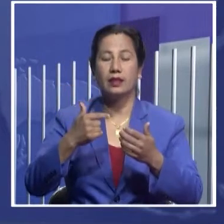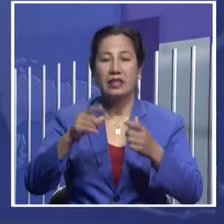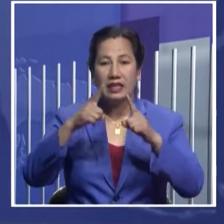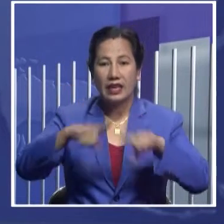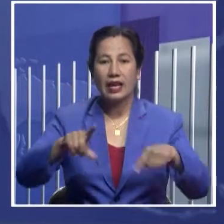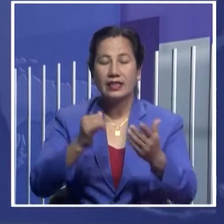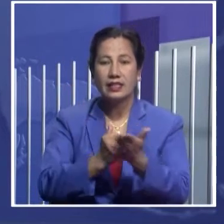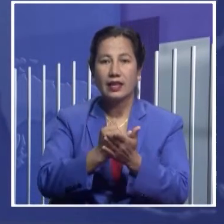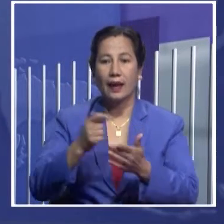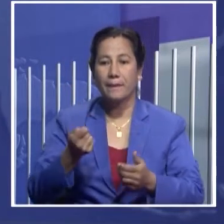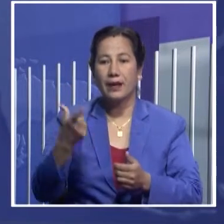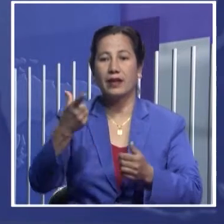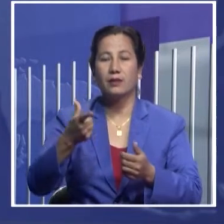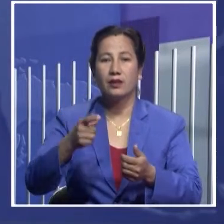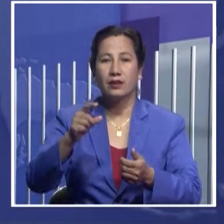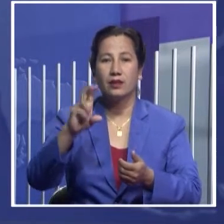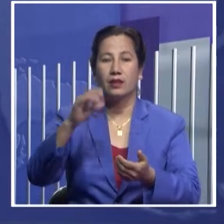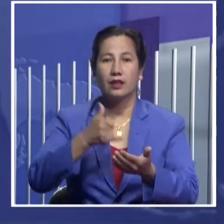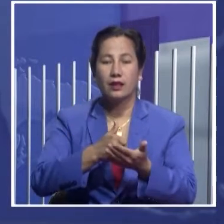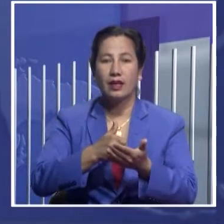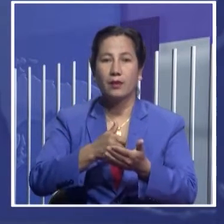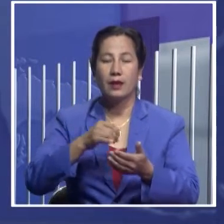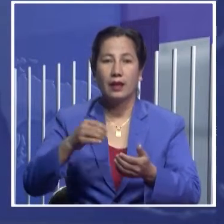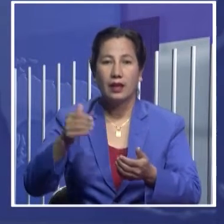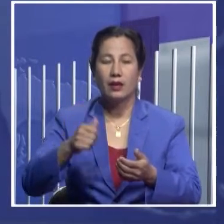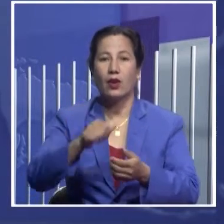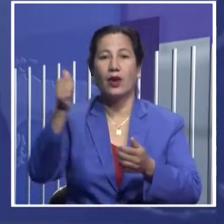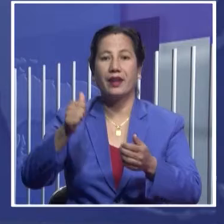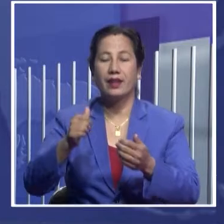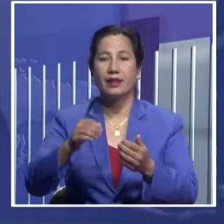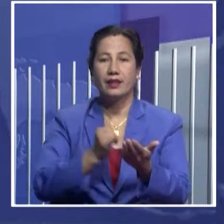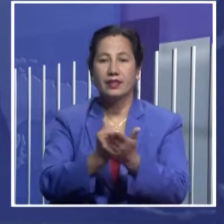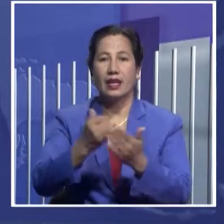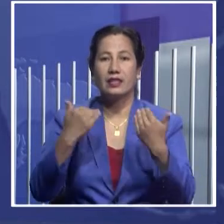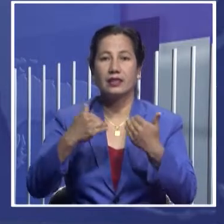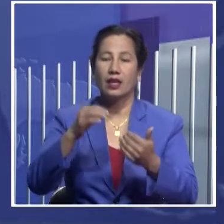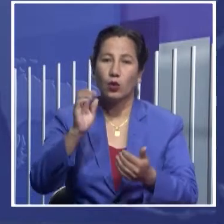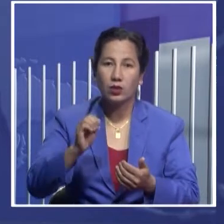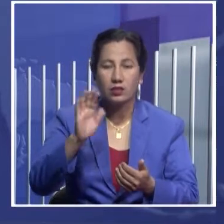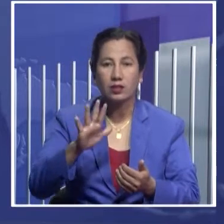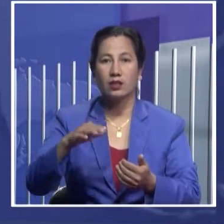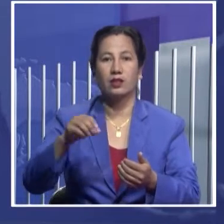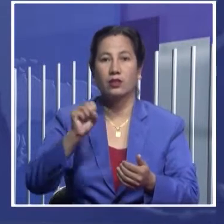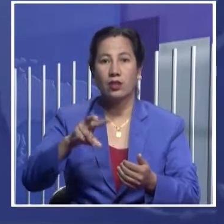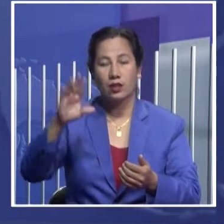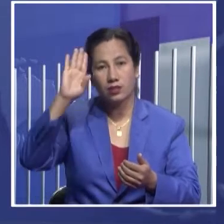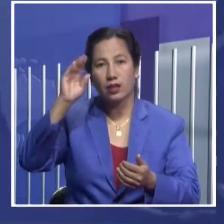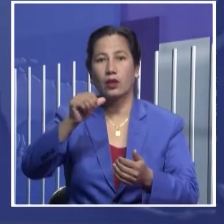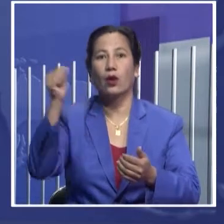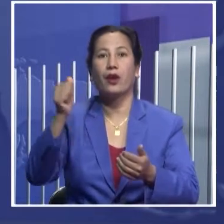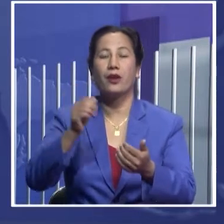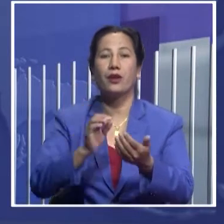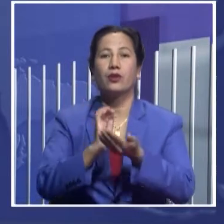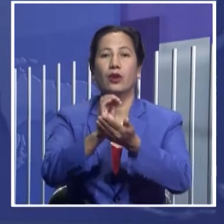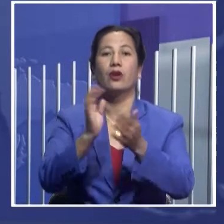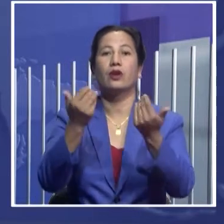लिएर दाङका भूमिहीनहरूले गरेको करार खेती अन्य किसानलाई शिकायत हुन सक्छ तर सरकारको अन्य सहयोग कति